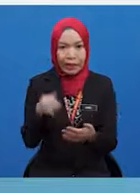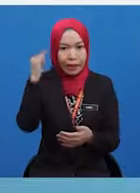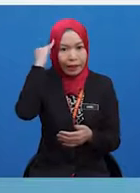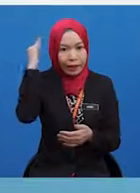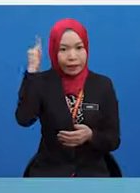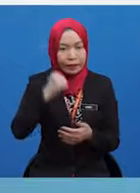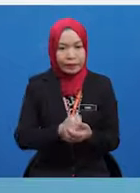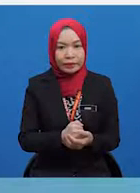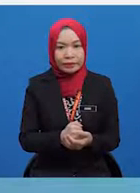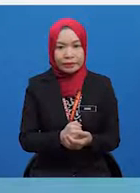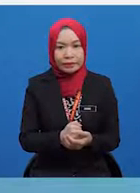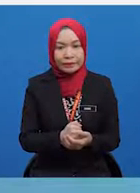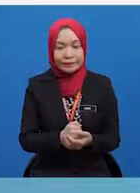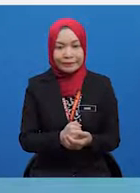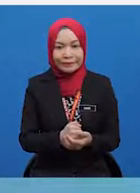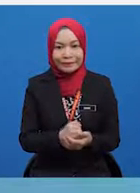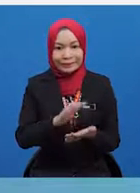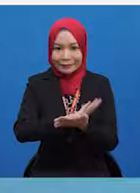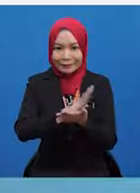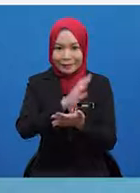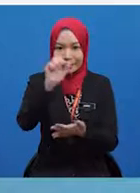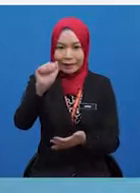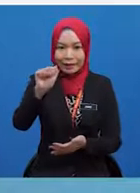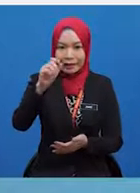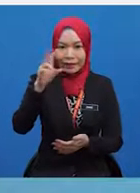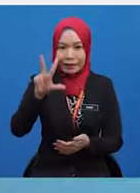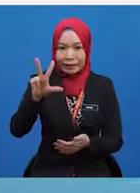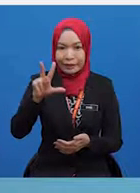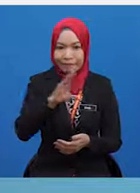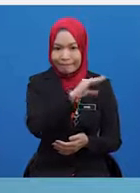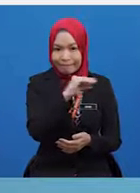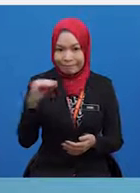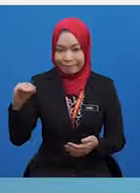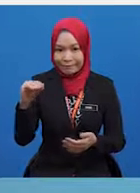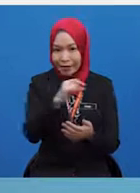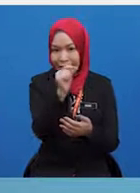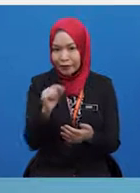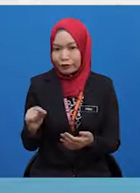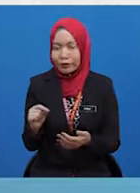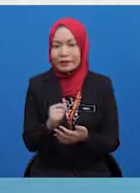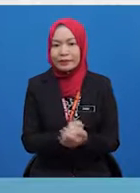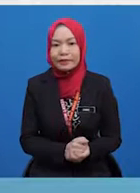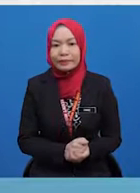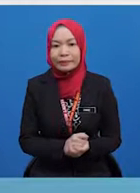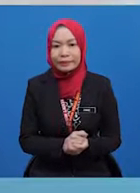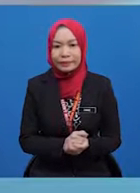ialah A3 layout pad dan alat tulis.